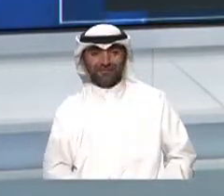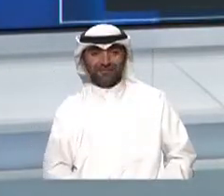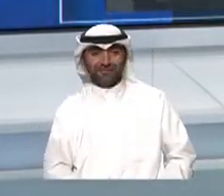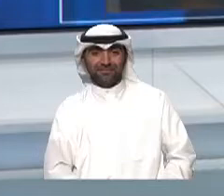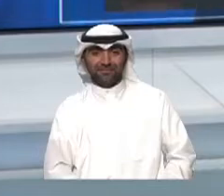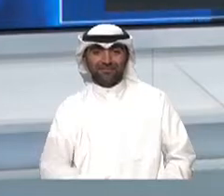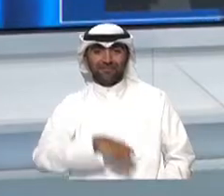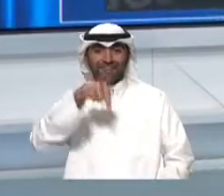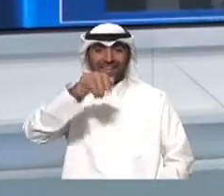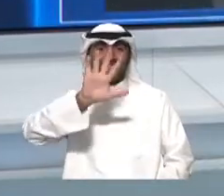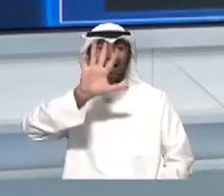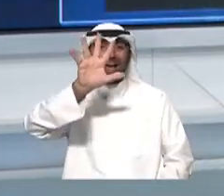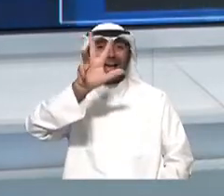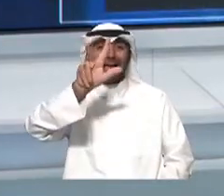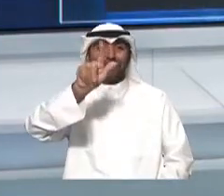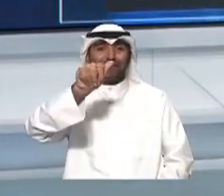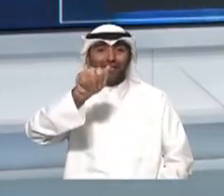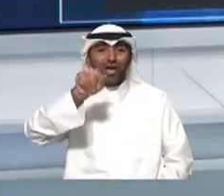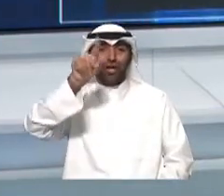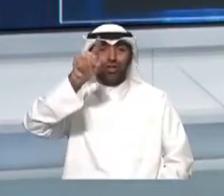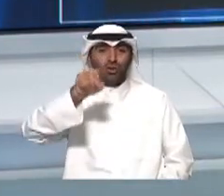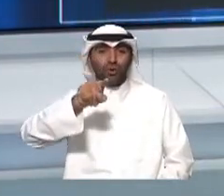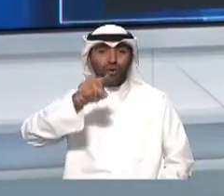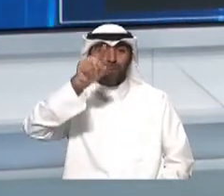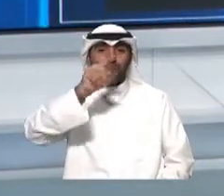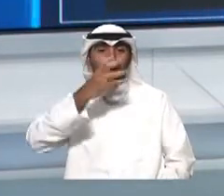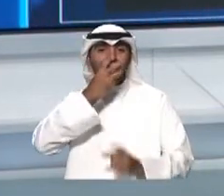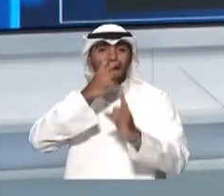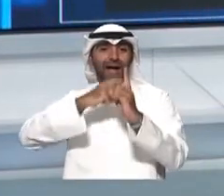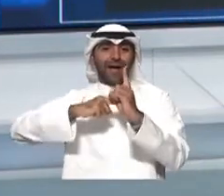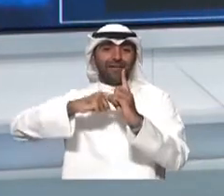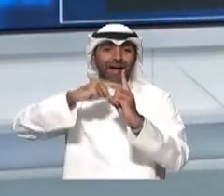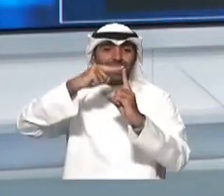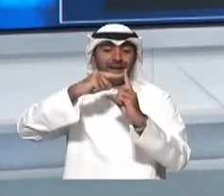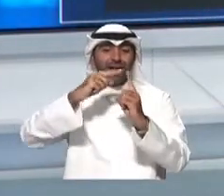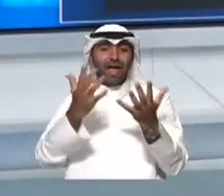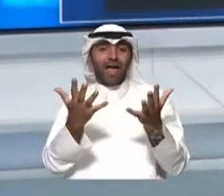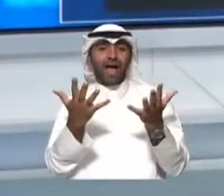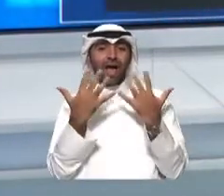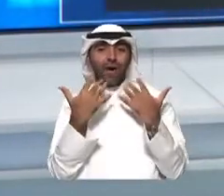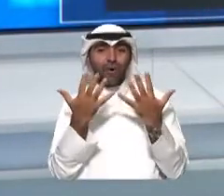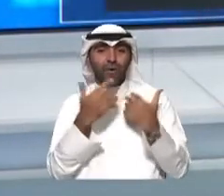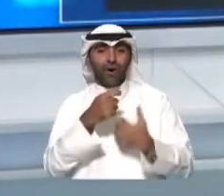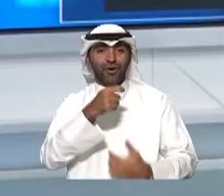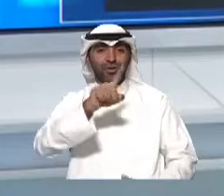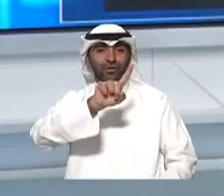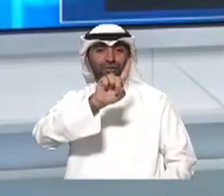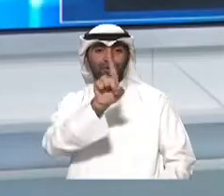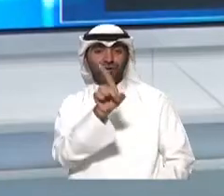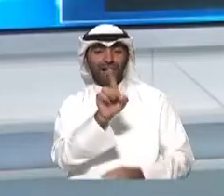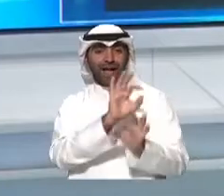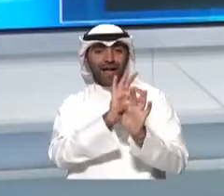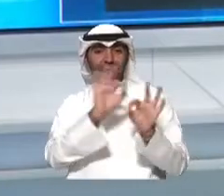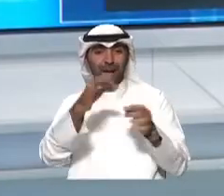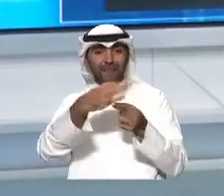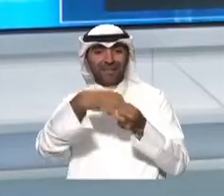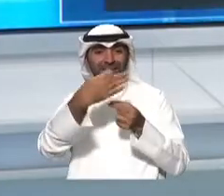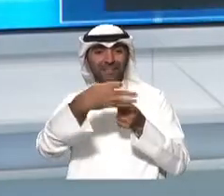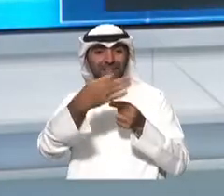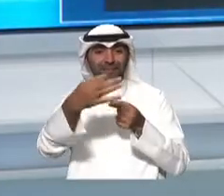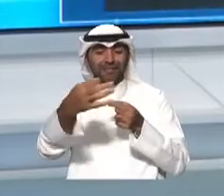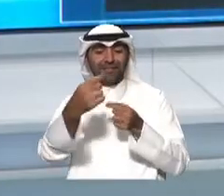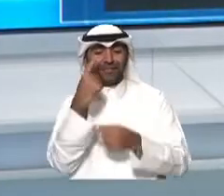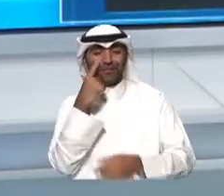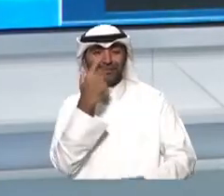6:41. الأجواء المتوقعة خلال 5 أيام القادمة على مدينة الكويت، توقع تحول الرياح إلى